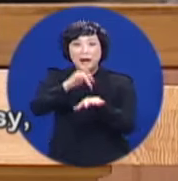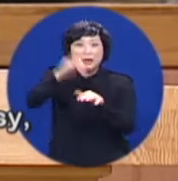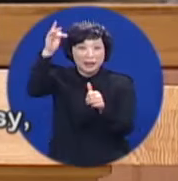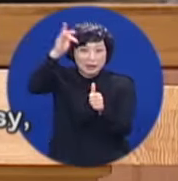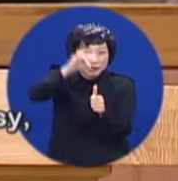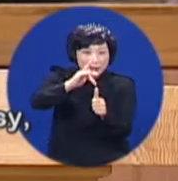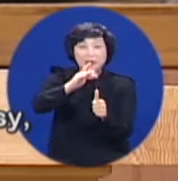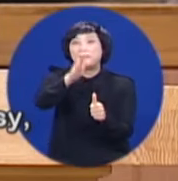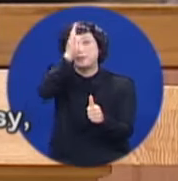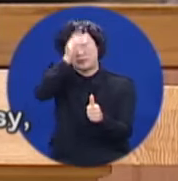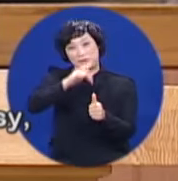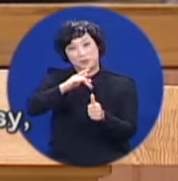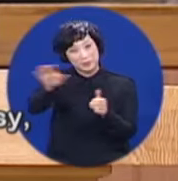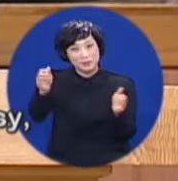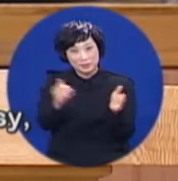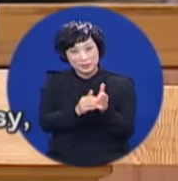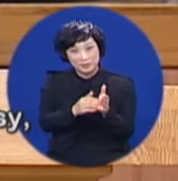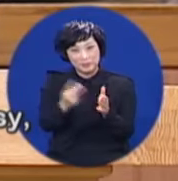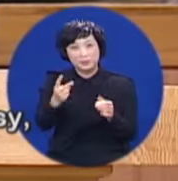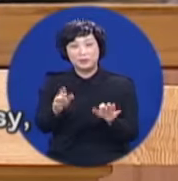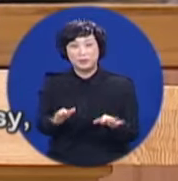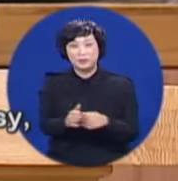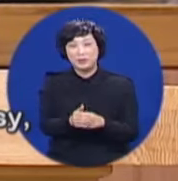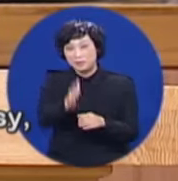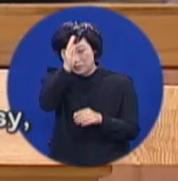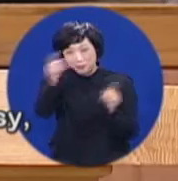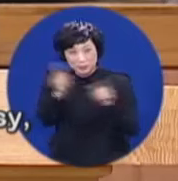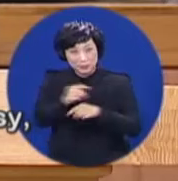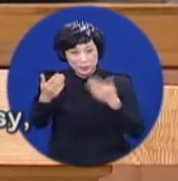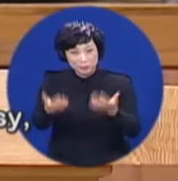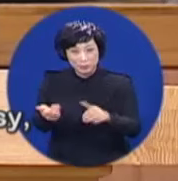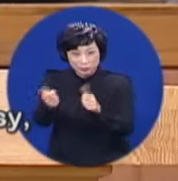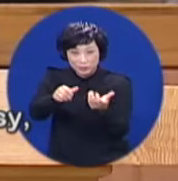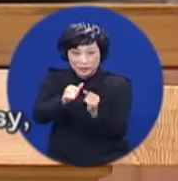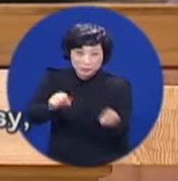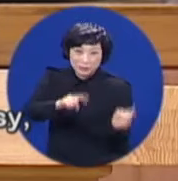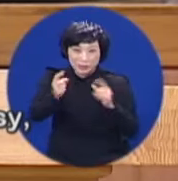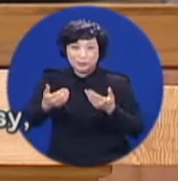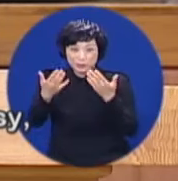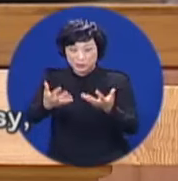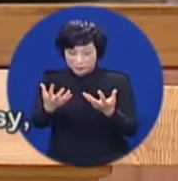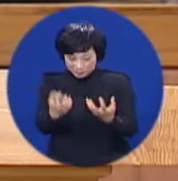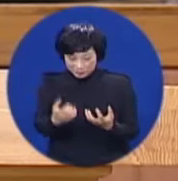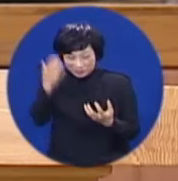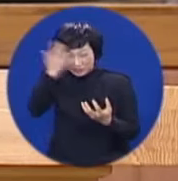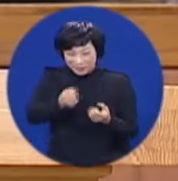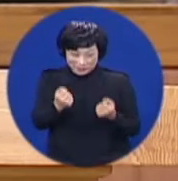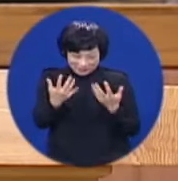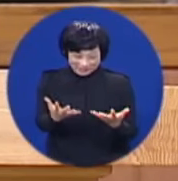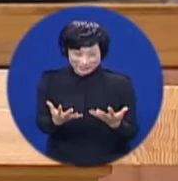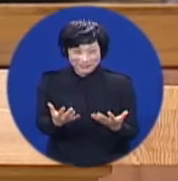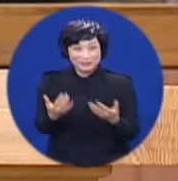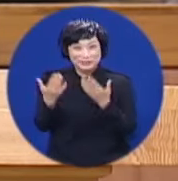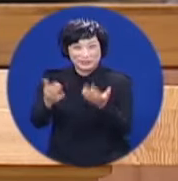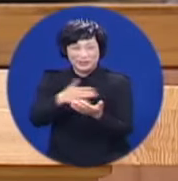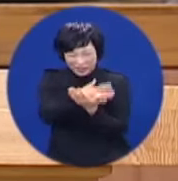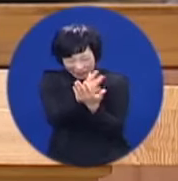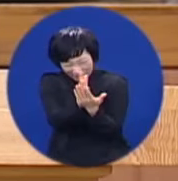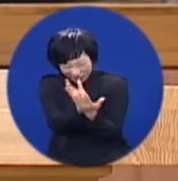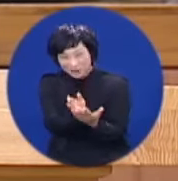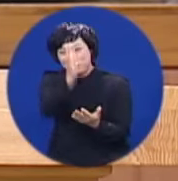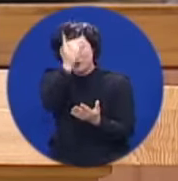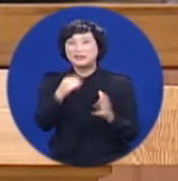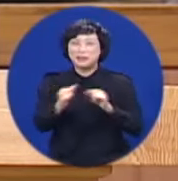당한 질병 그리고 죽은 자 살리고 나병원 자 고치고 각종 병든